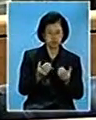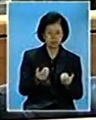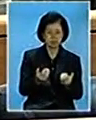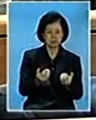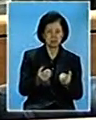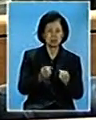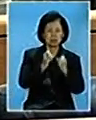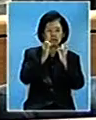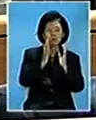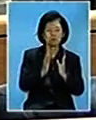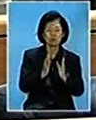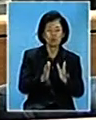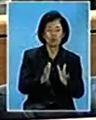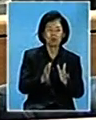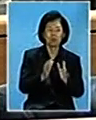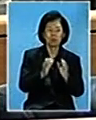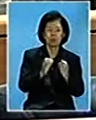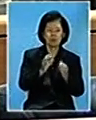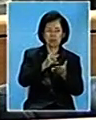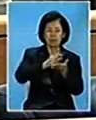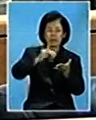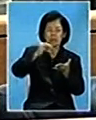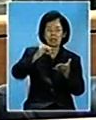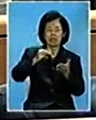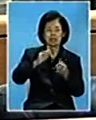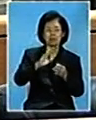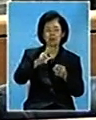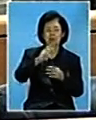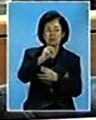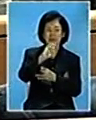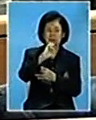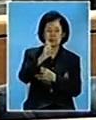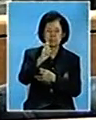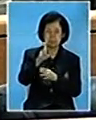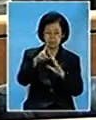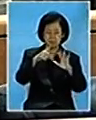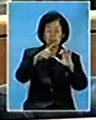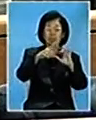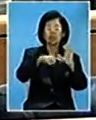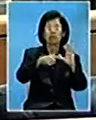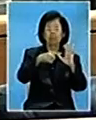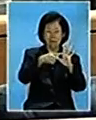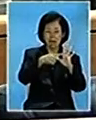จารย์นี่ได้ยื่นเข้าชื่อกันร้องศาลรัฐธรรมนูญนั่นไม่อยู่ในกรอบอำนาจของศาลรัฐธรรมนูญศาลก็